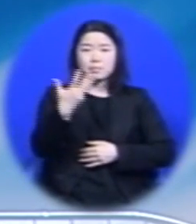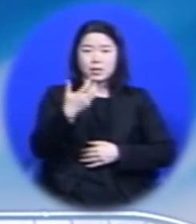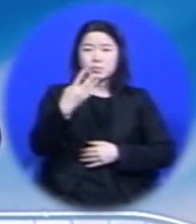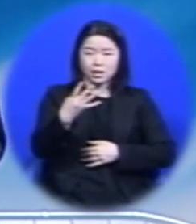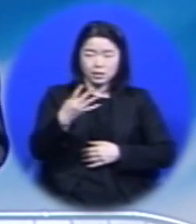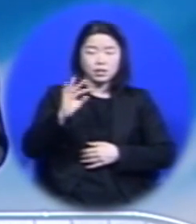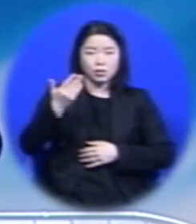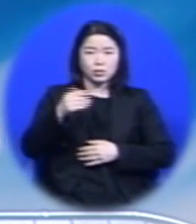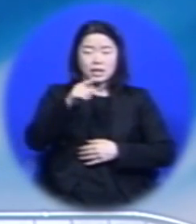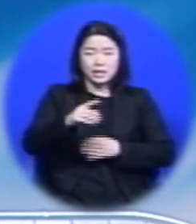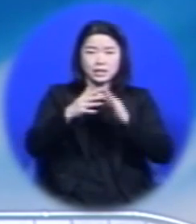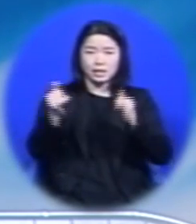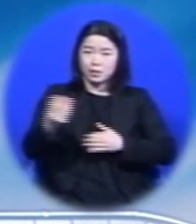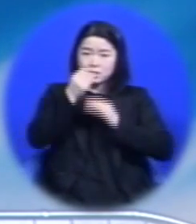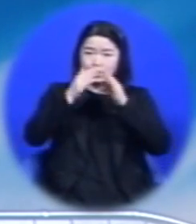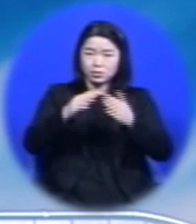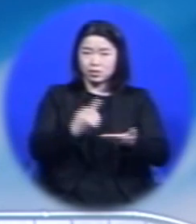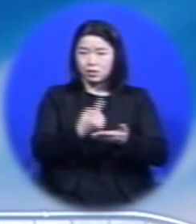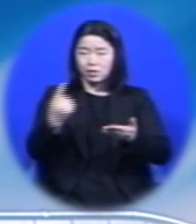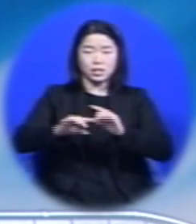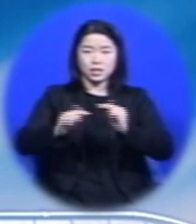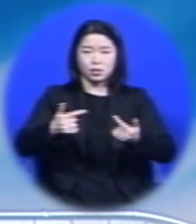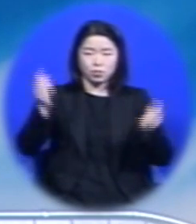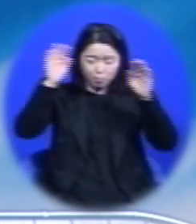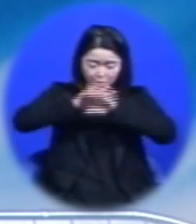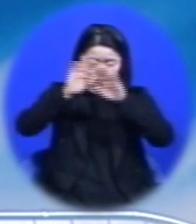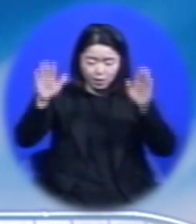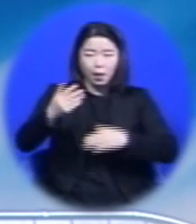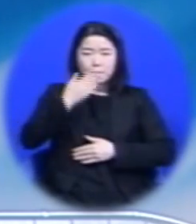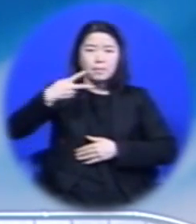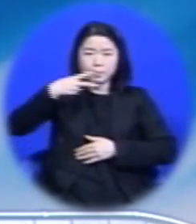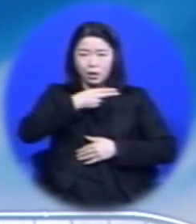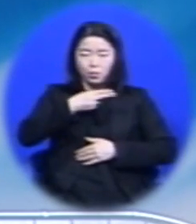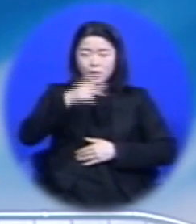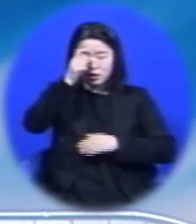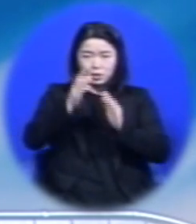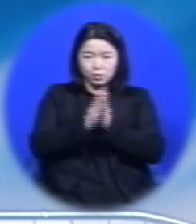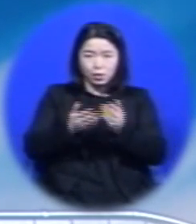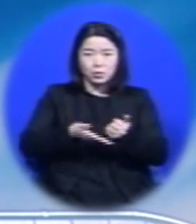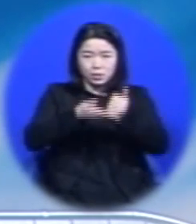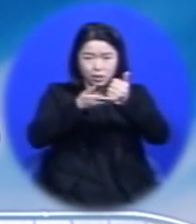사람이 성전을 떠나지 아니하고 주야로 금식하며 기도함으로